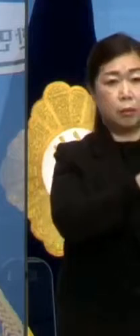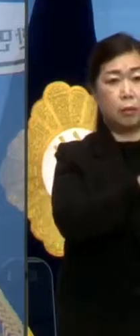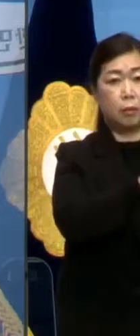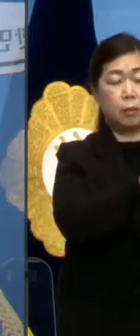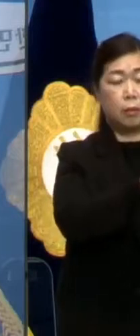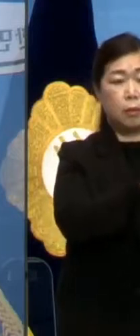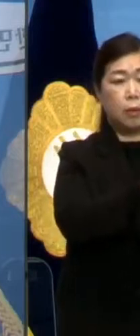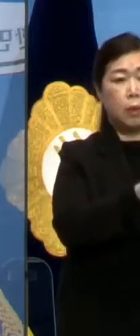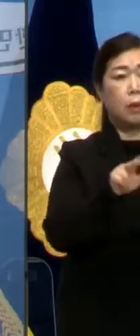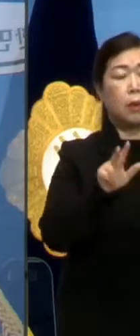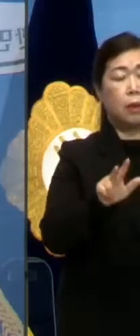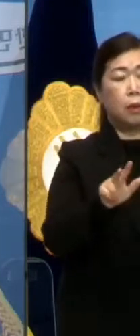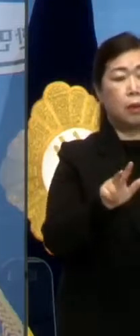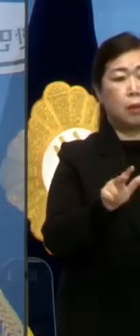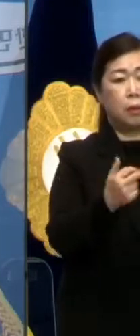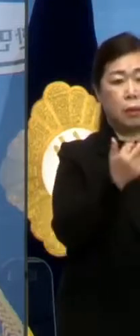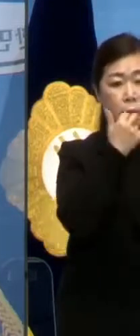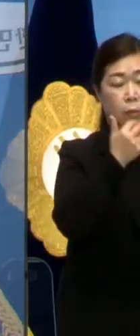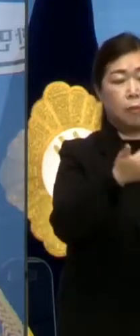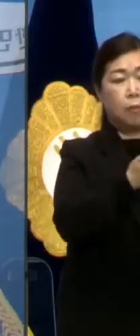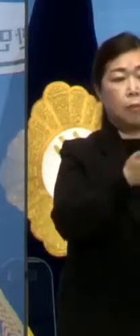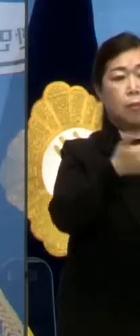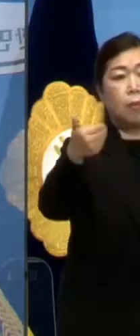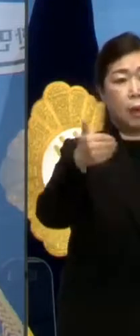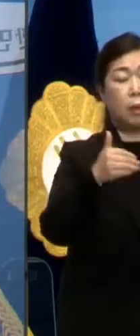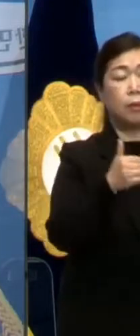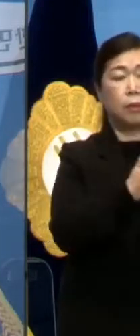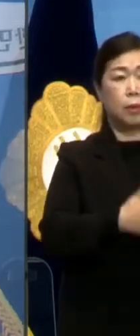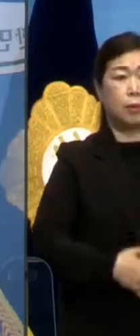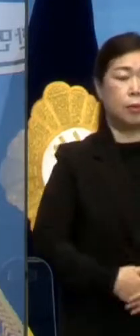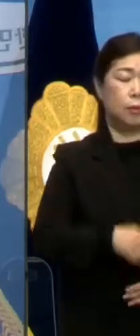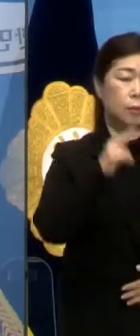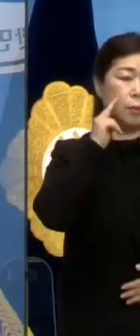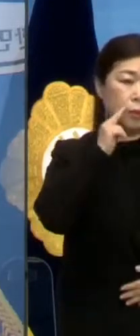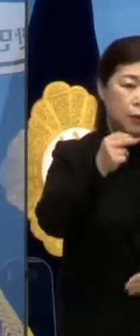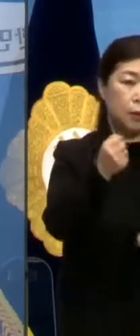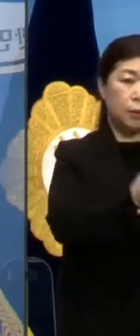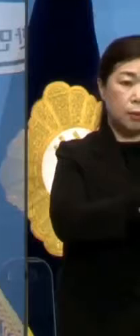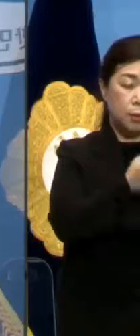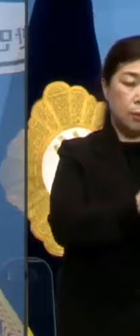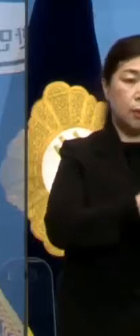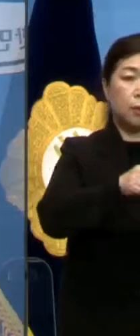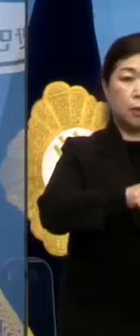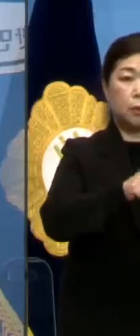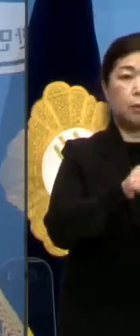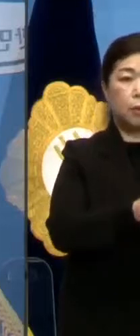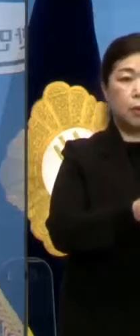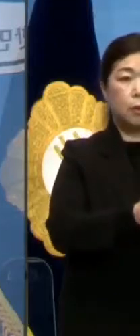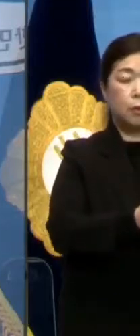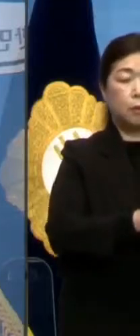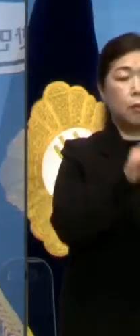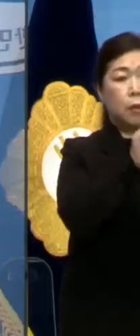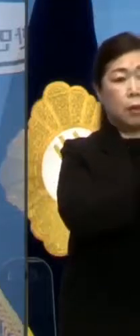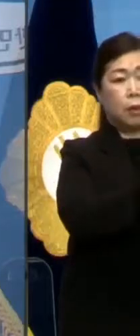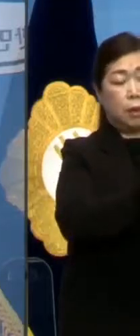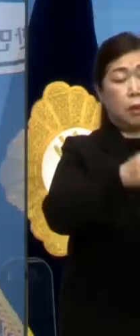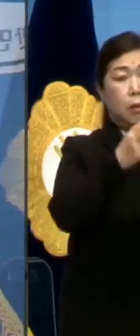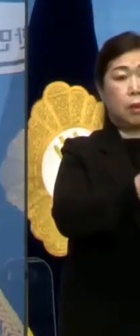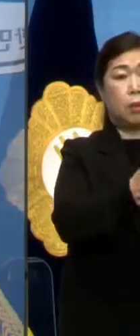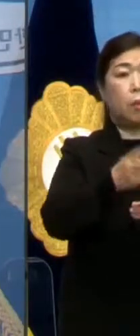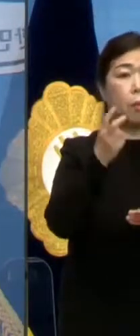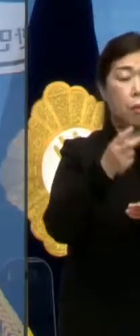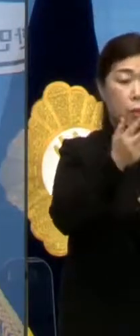이 땅을 마감한 그 시간입니다. 참혹하고 아쉽고 안타깝습니다. 정인이를 제도와